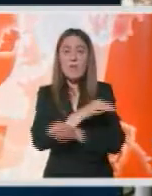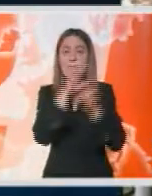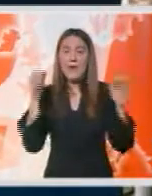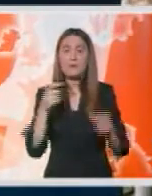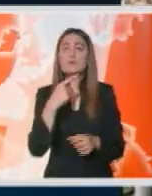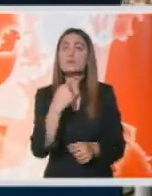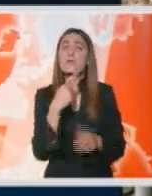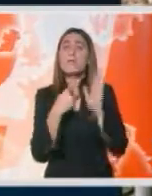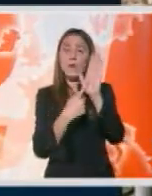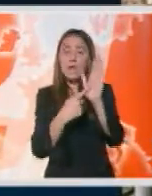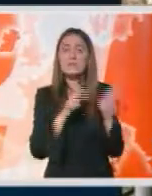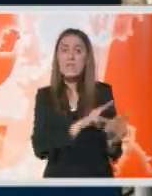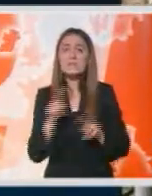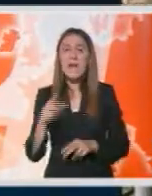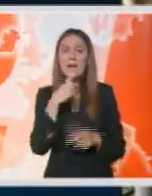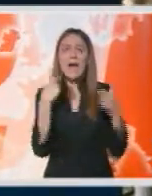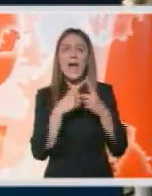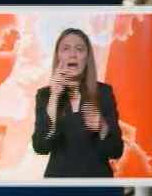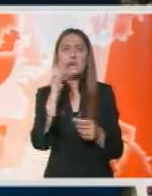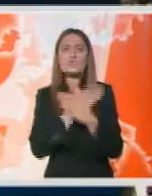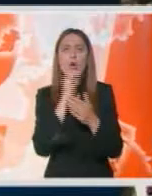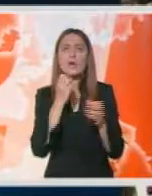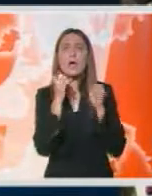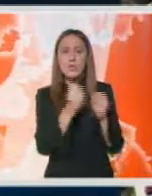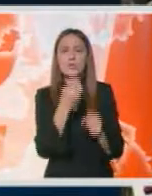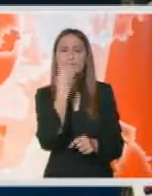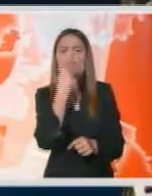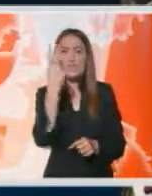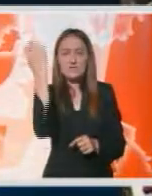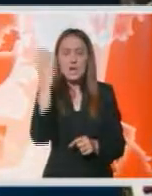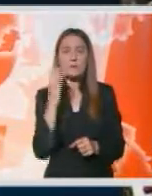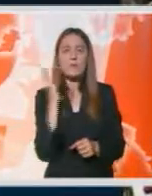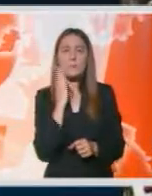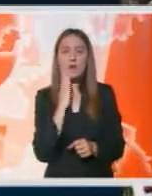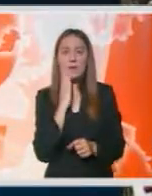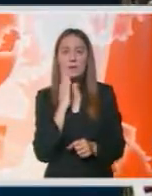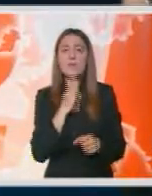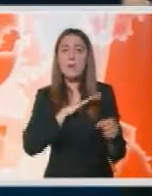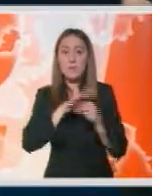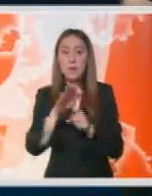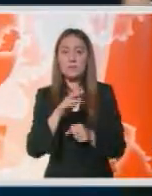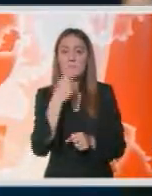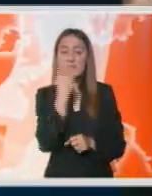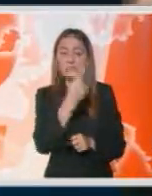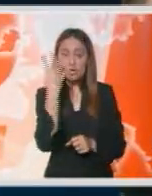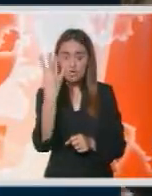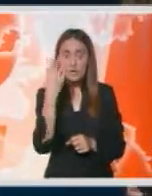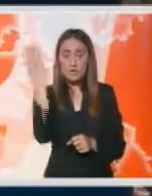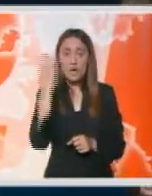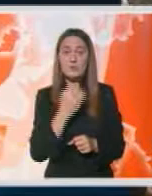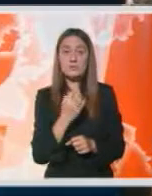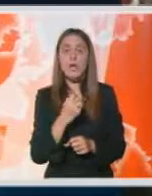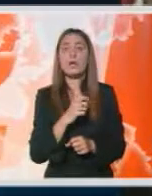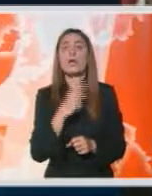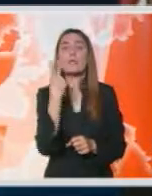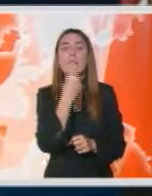mnjenja pokazuju da zakon Arizone podržava 42% Amerikanaca, protivi mu se 24%,